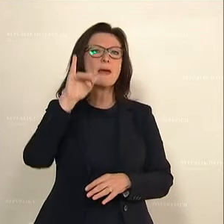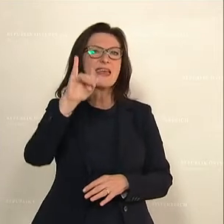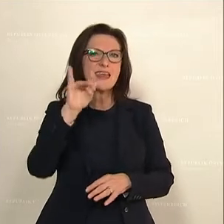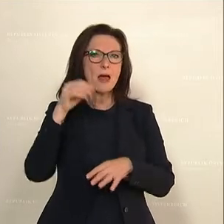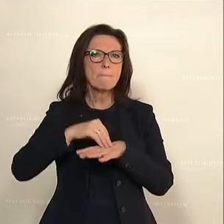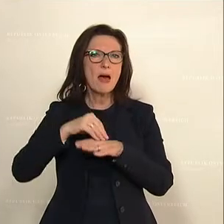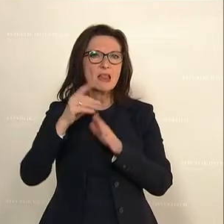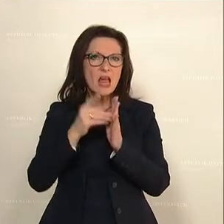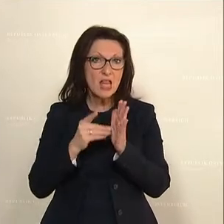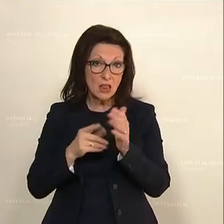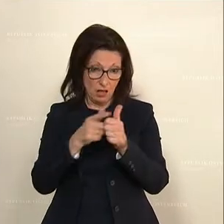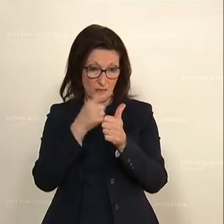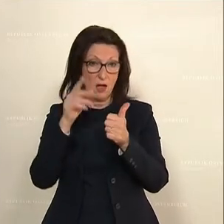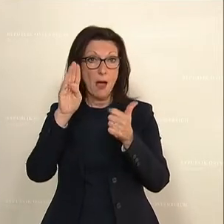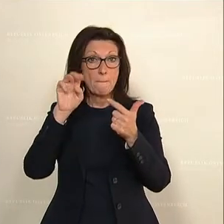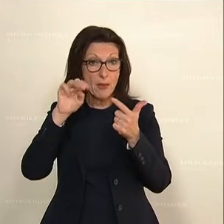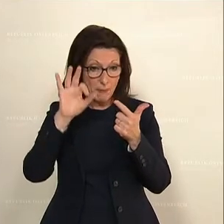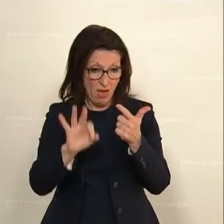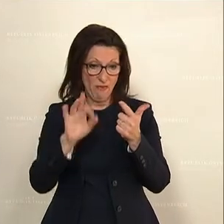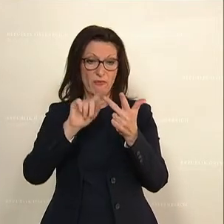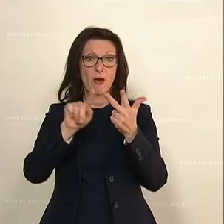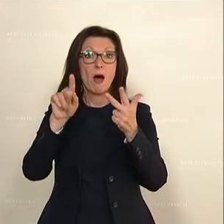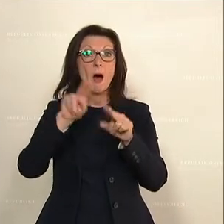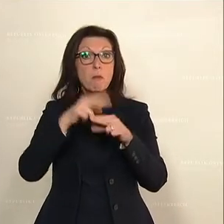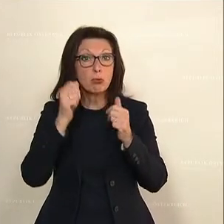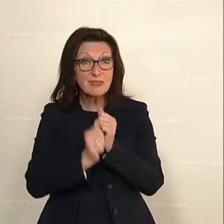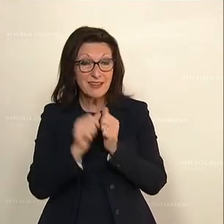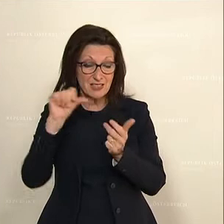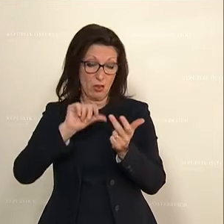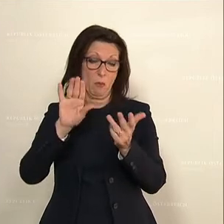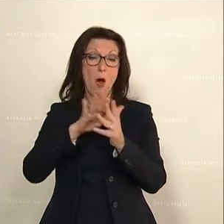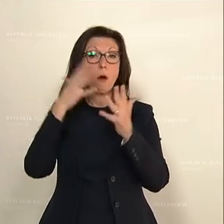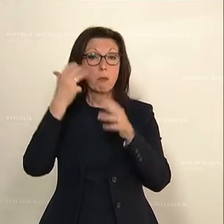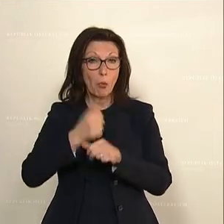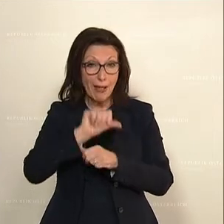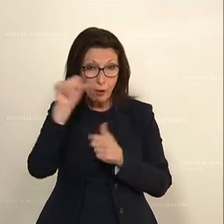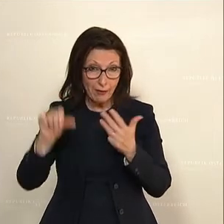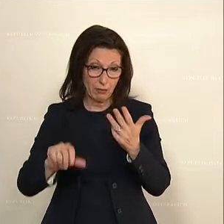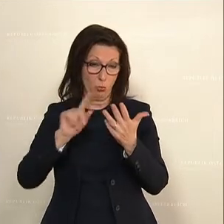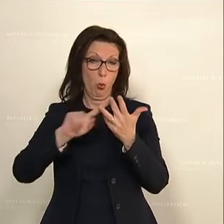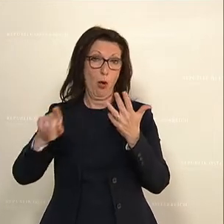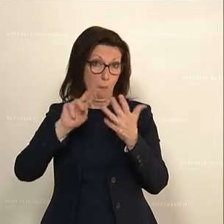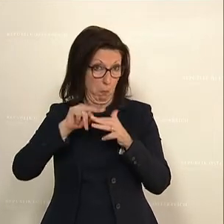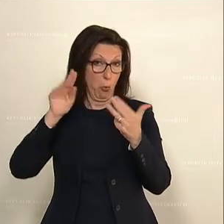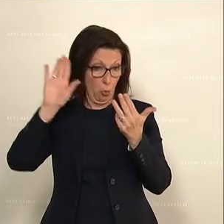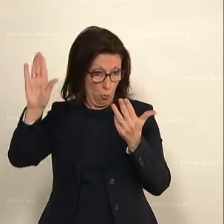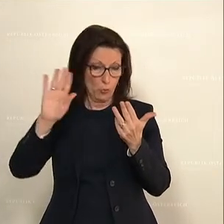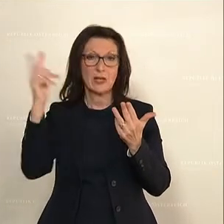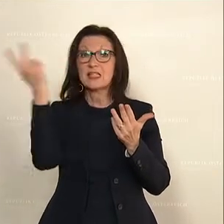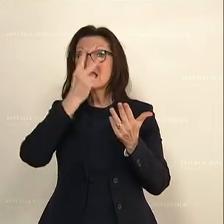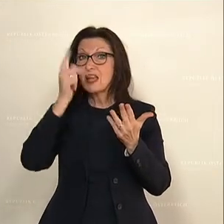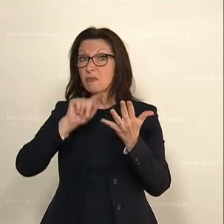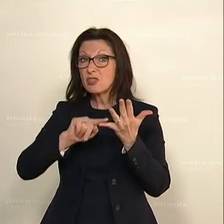Das BMI mit den Meldedaten, das BMF, das Bundesrechenzentrum, die Buchhaltungsagentur des Bundes, natürlich auch